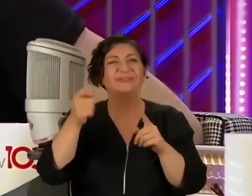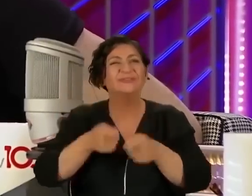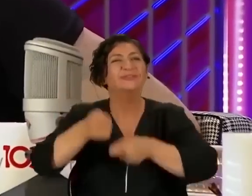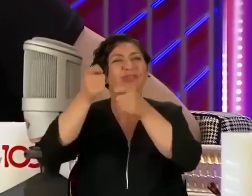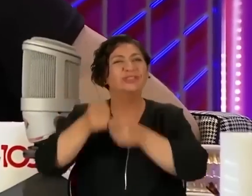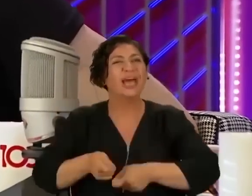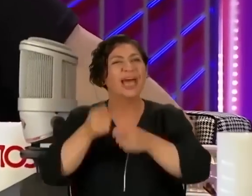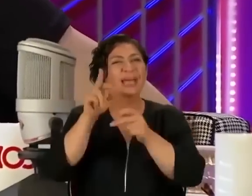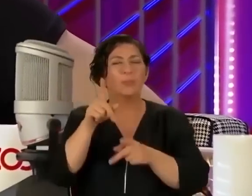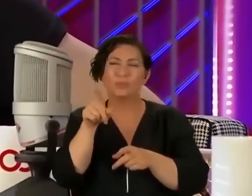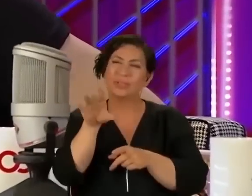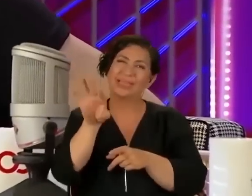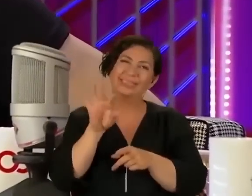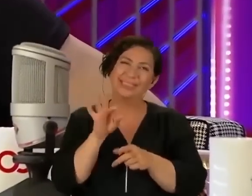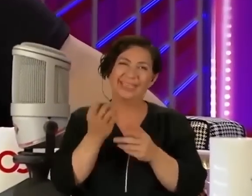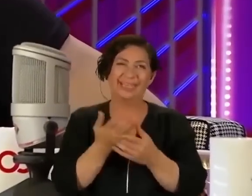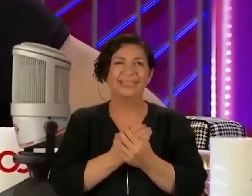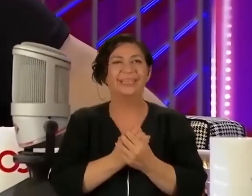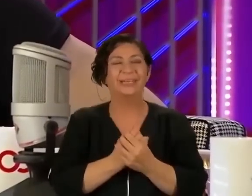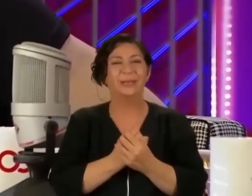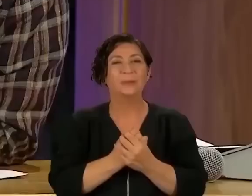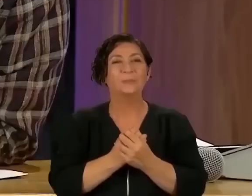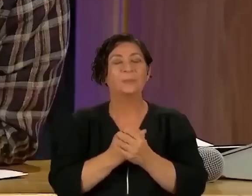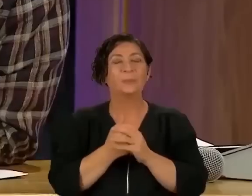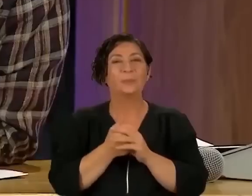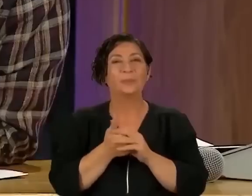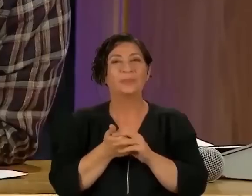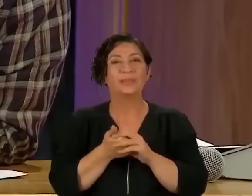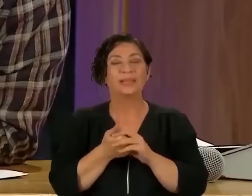Var fırçalı. Bunu tercih ettiler sonradan. Peki bu